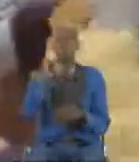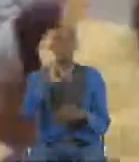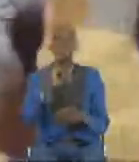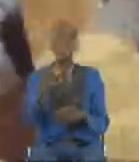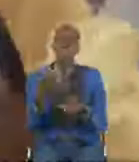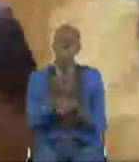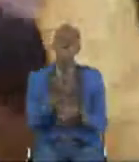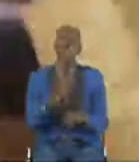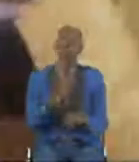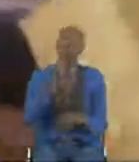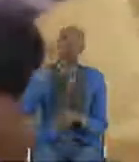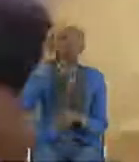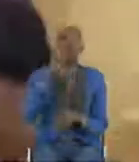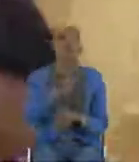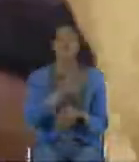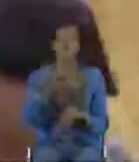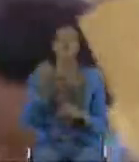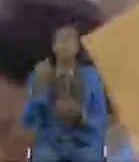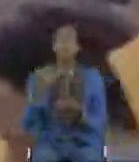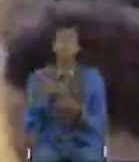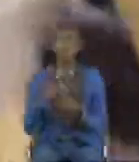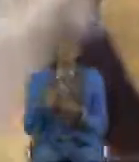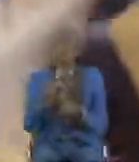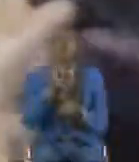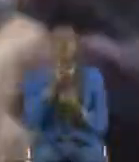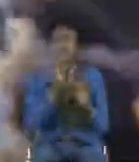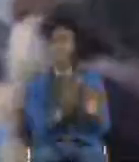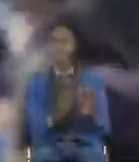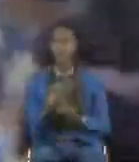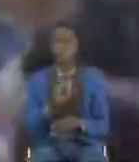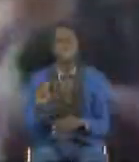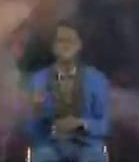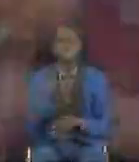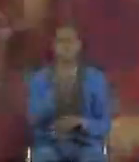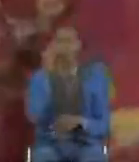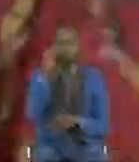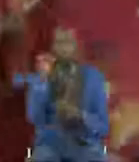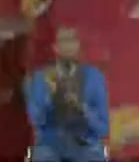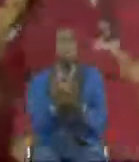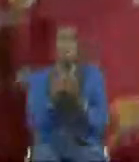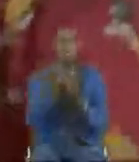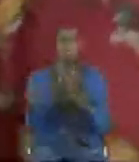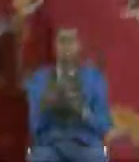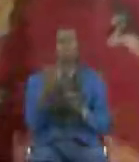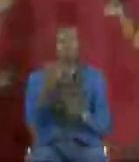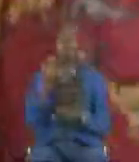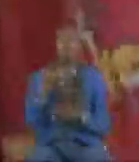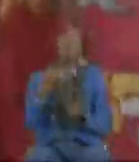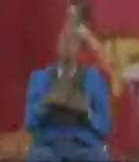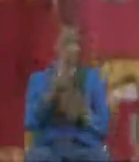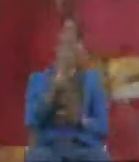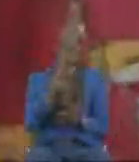te, ta main plus haut, la parole te prépare pour le lieu où tu dois